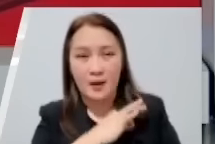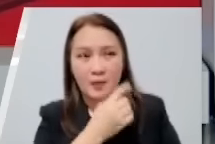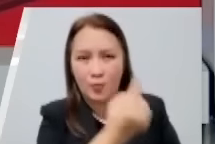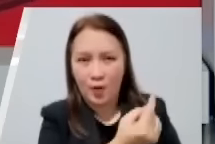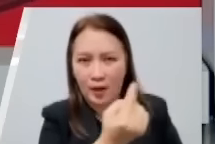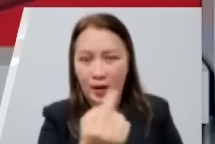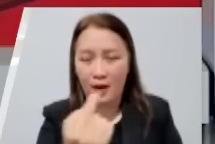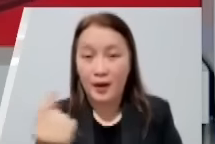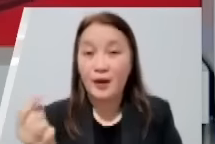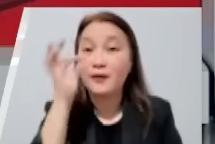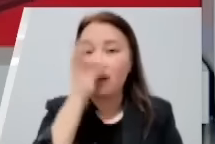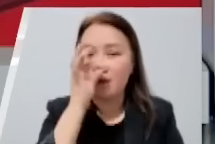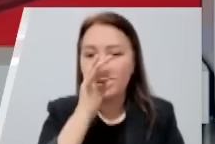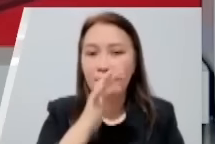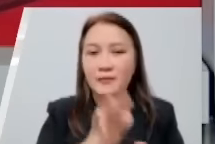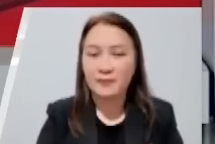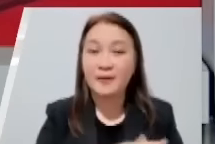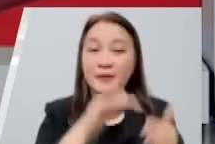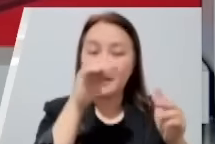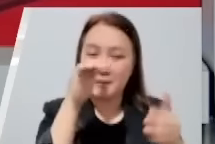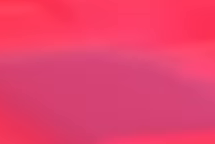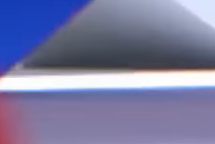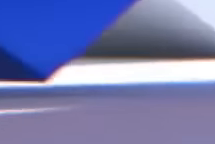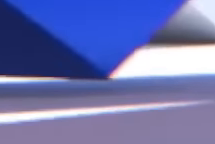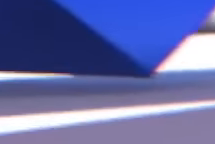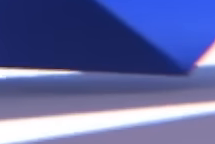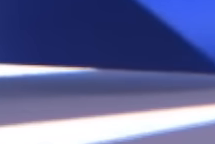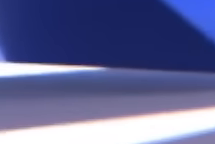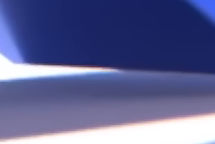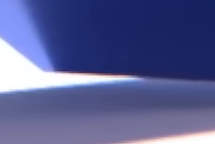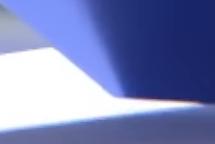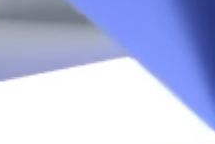base sa kanilang pag-aaral. Nakatutok si Maki Pulido.